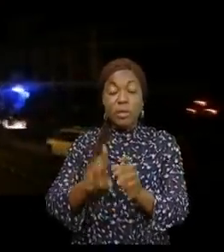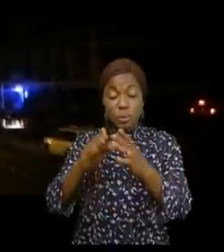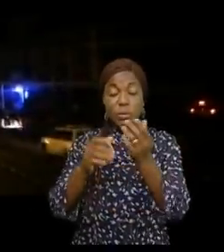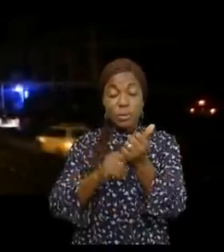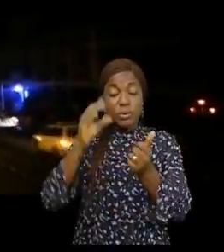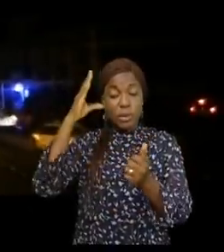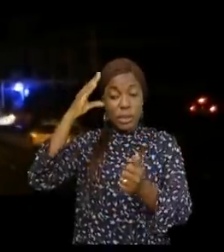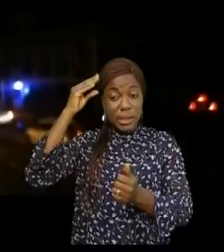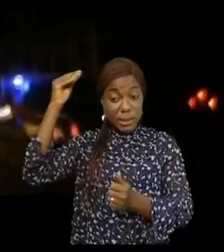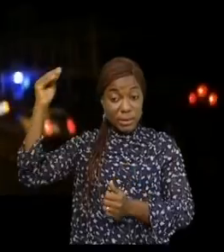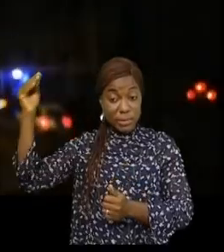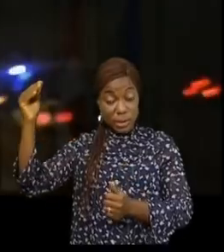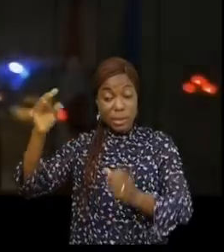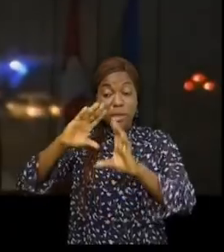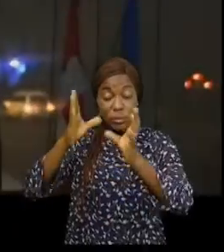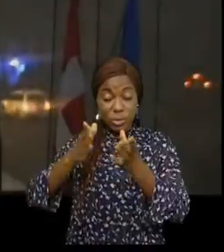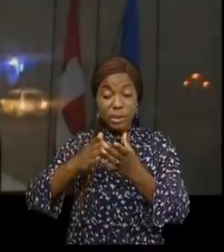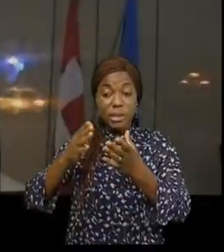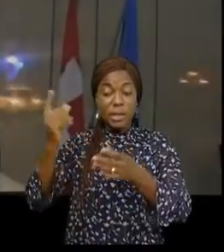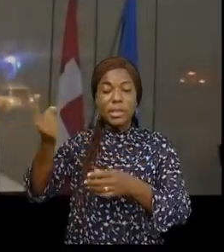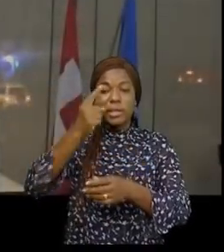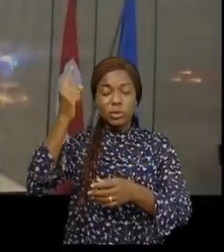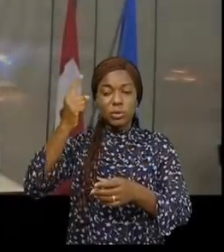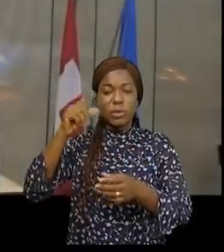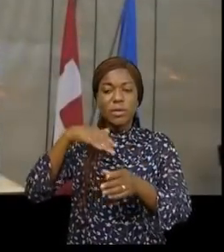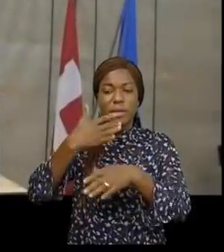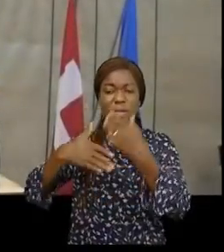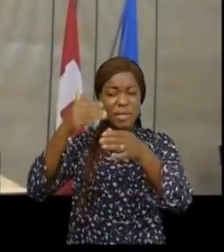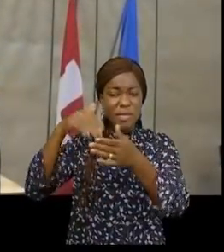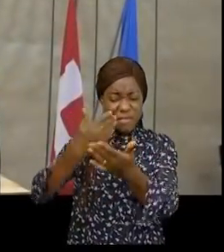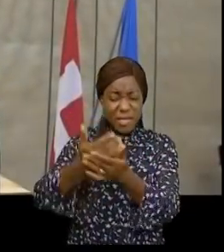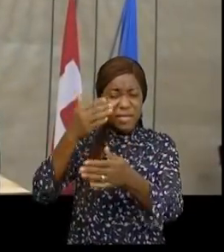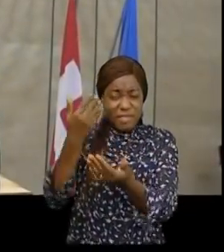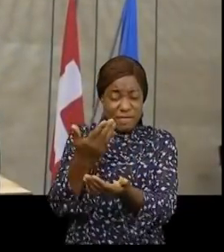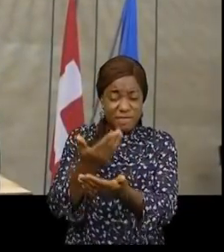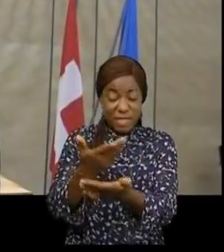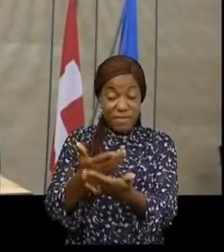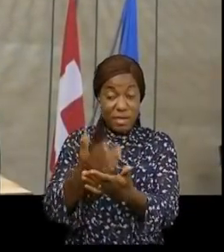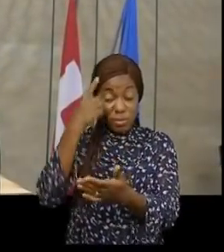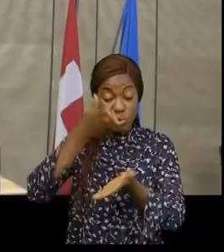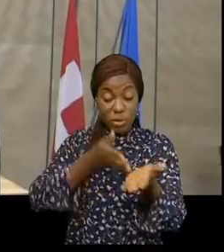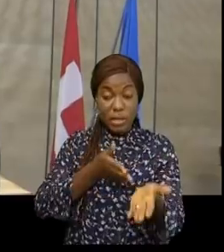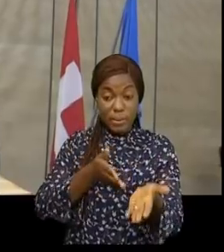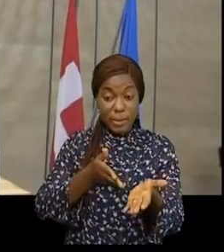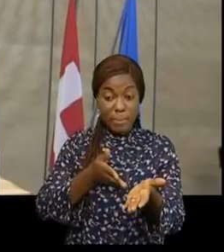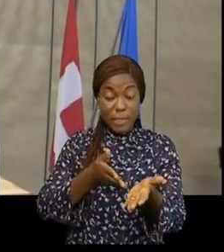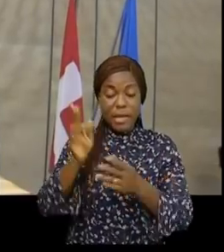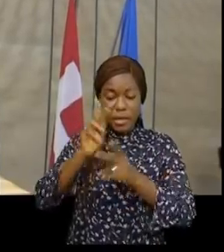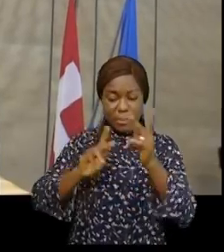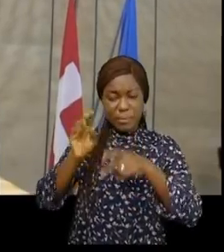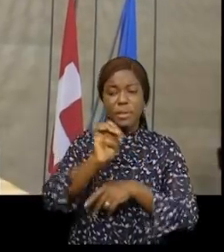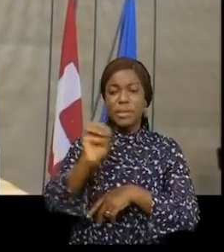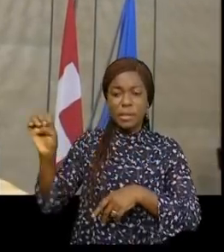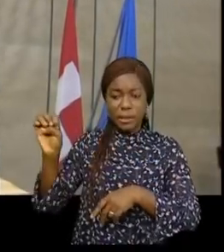que la communauté internationale se mobilisera rapidement pour venir en aide à la population de cette partie de la RDC qui a déjà